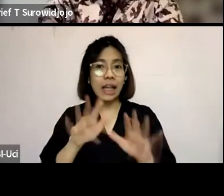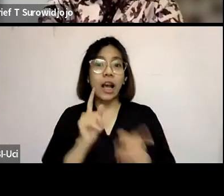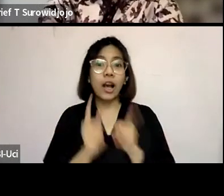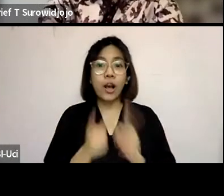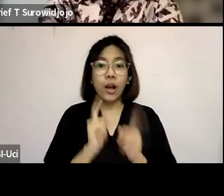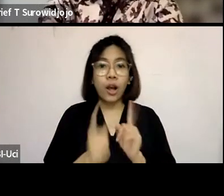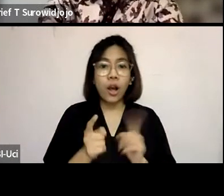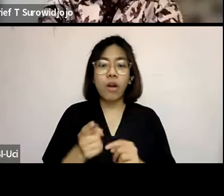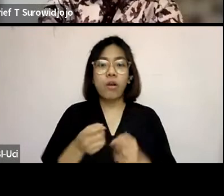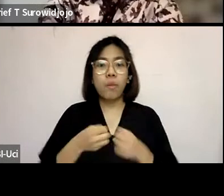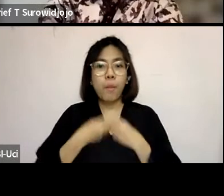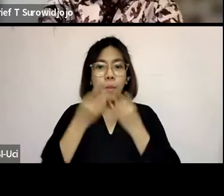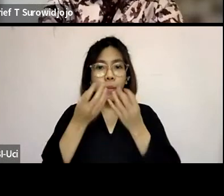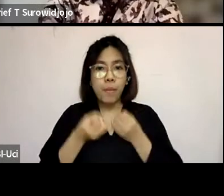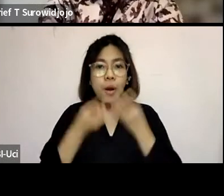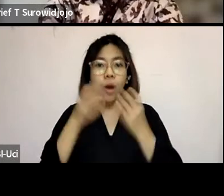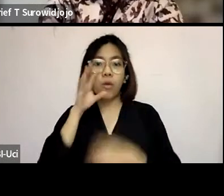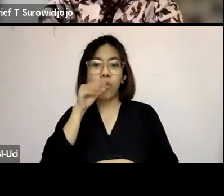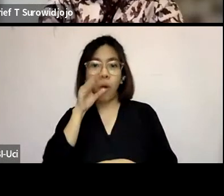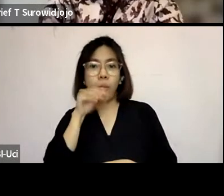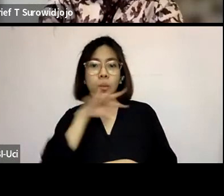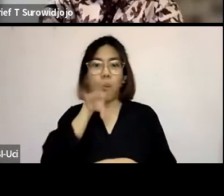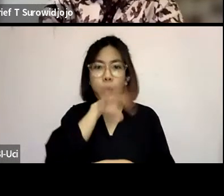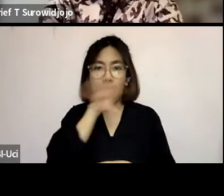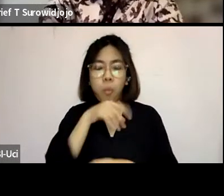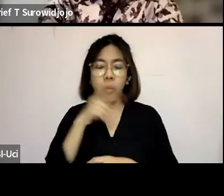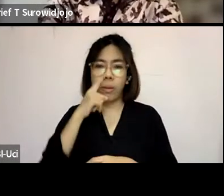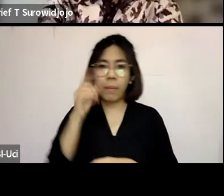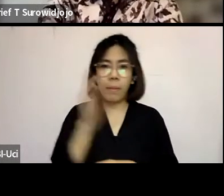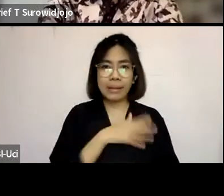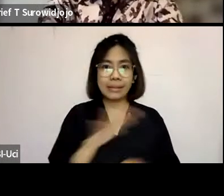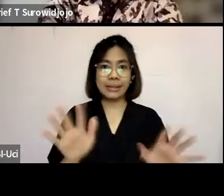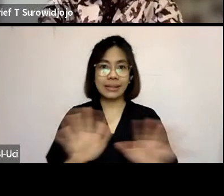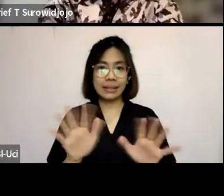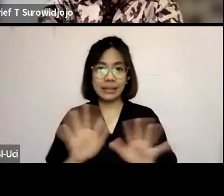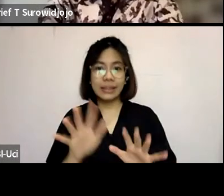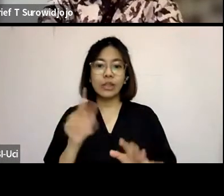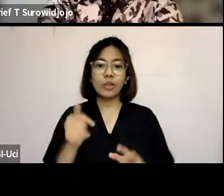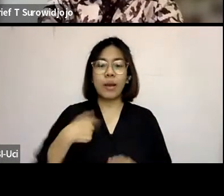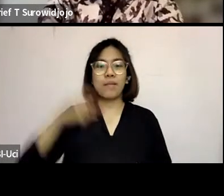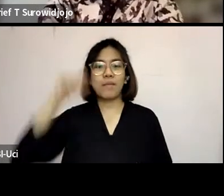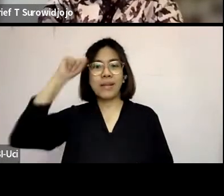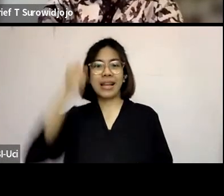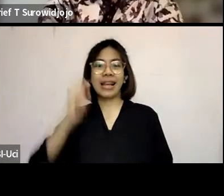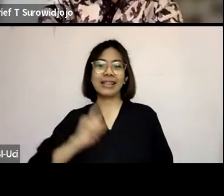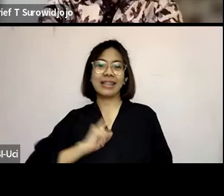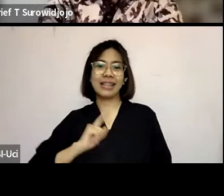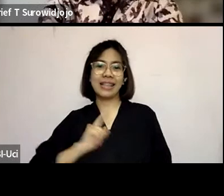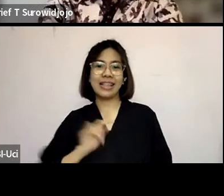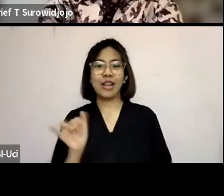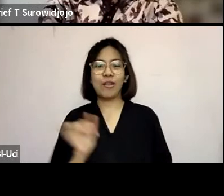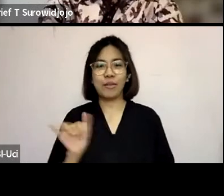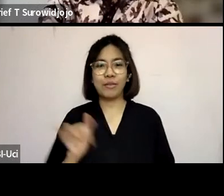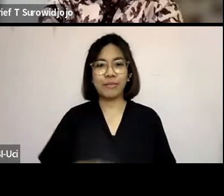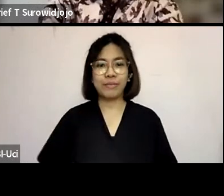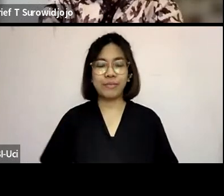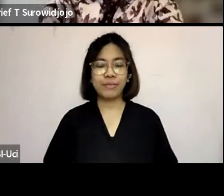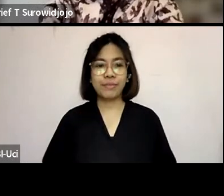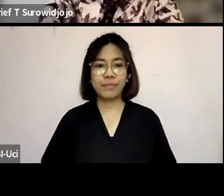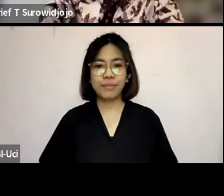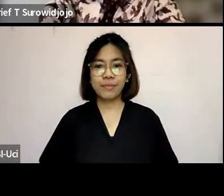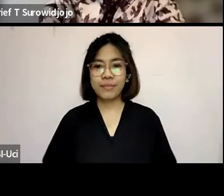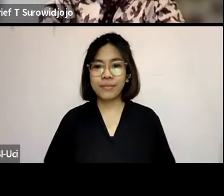menyampaikan materi tidak berbicara terlalu cepat jadi ini sekaligus pengingat untuk diri saya sendiri kemudian